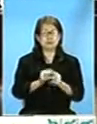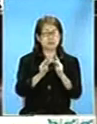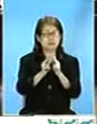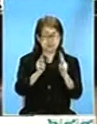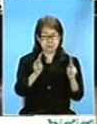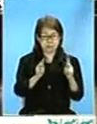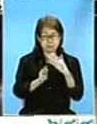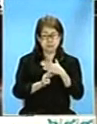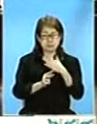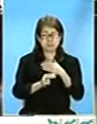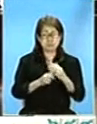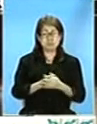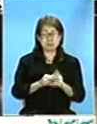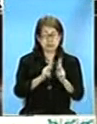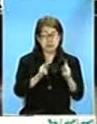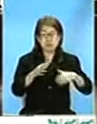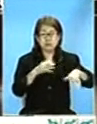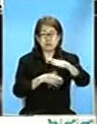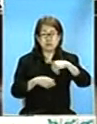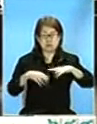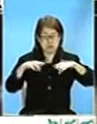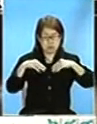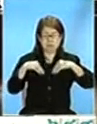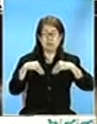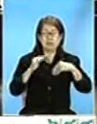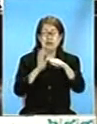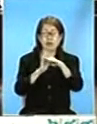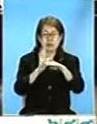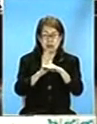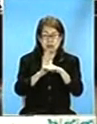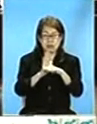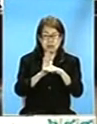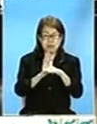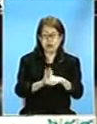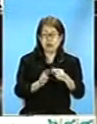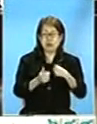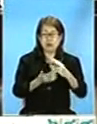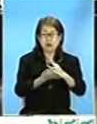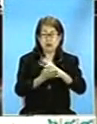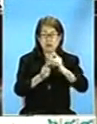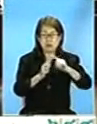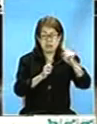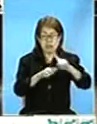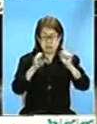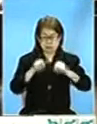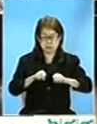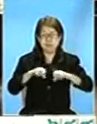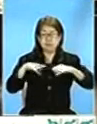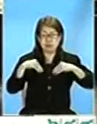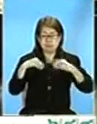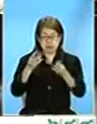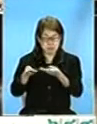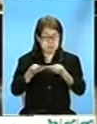การเนี่ยเรารับหลักการนะครับจากรัฐสภาเนี่ยไปดำเนินการดูในราย